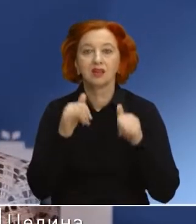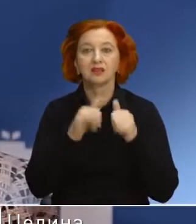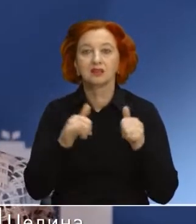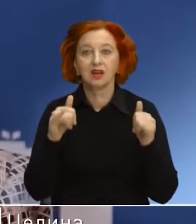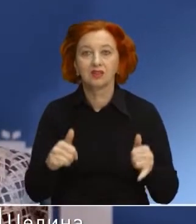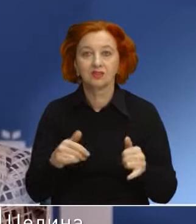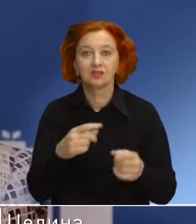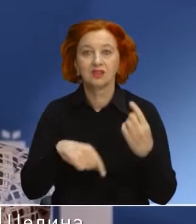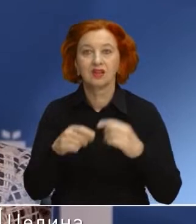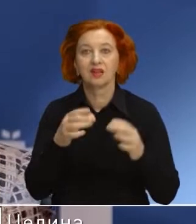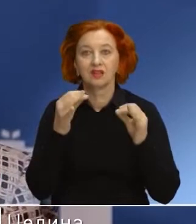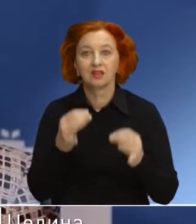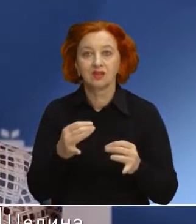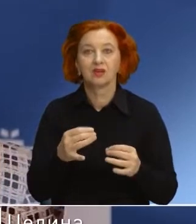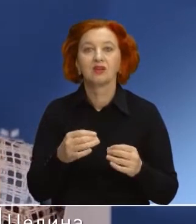развития,